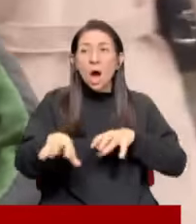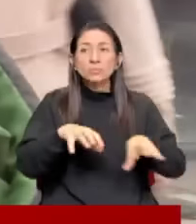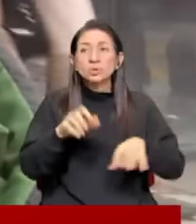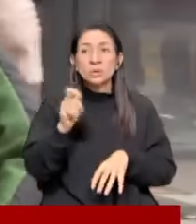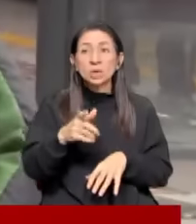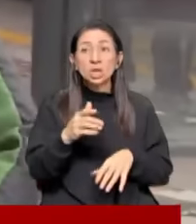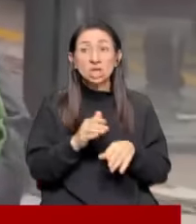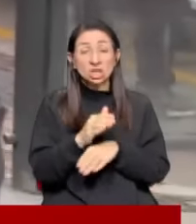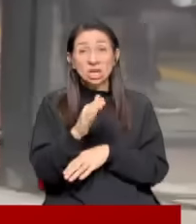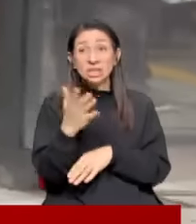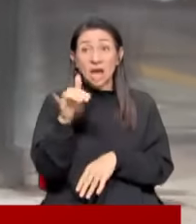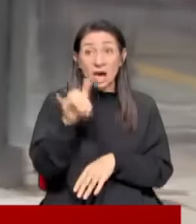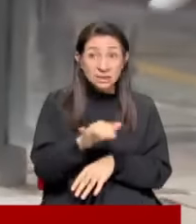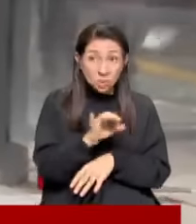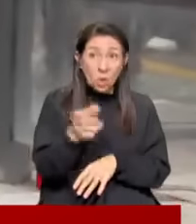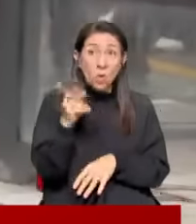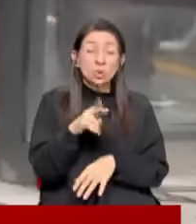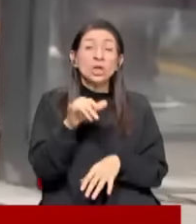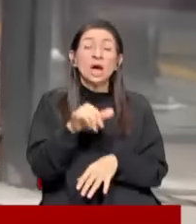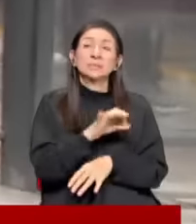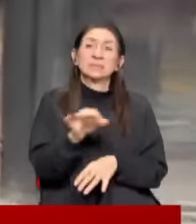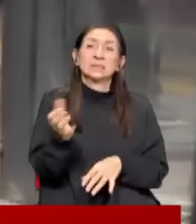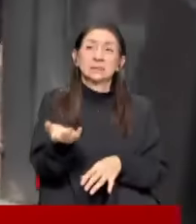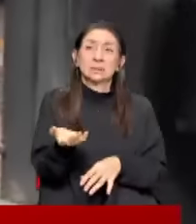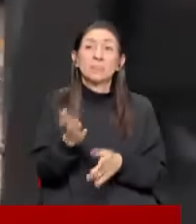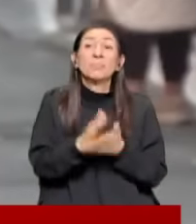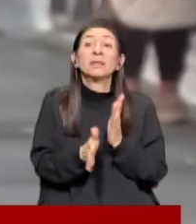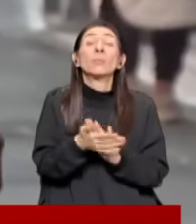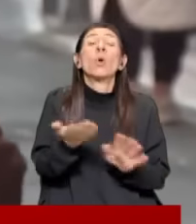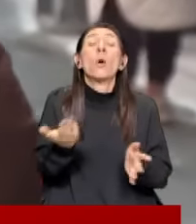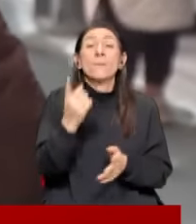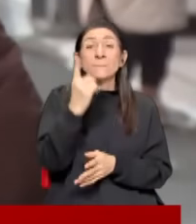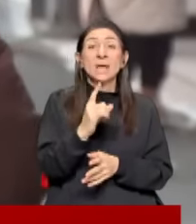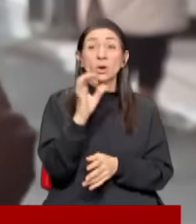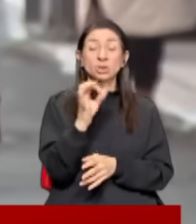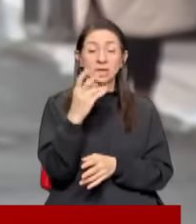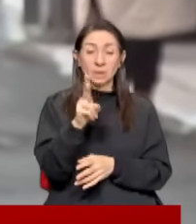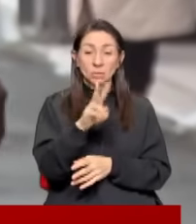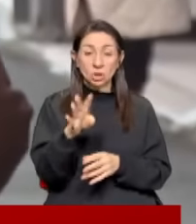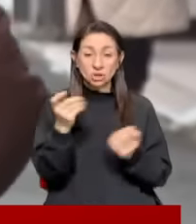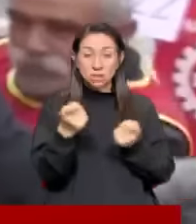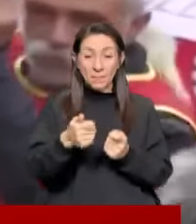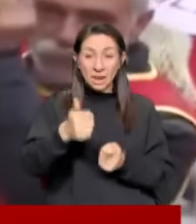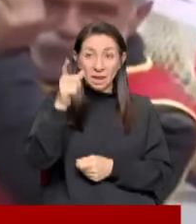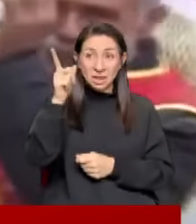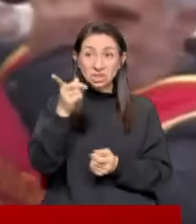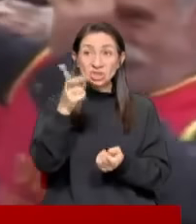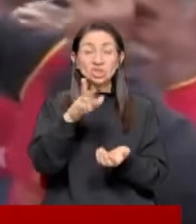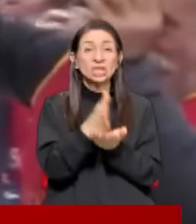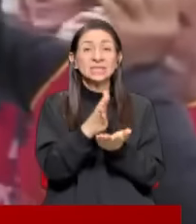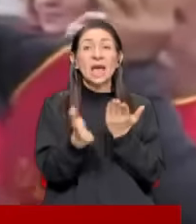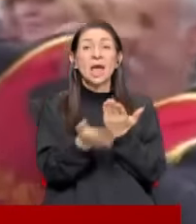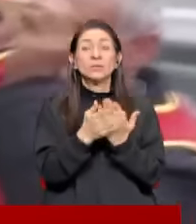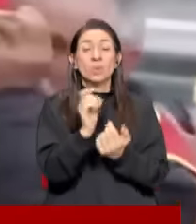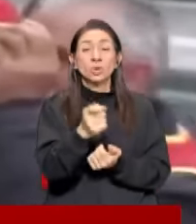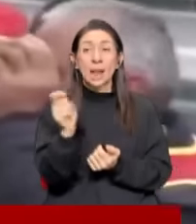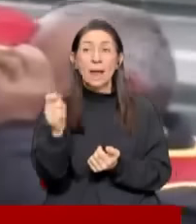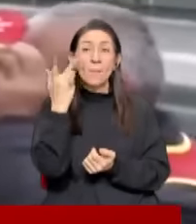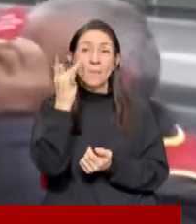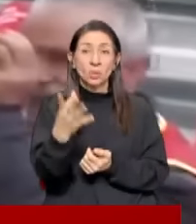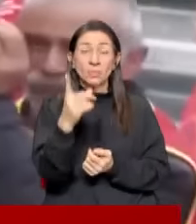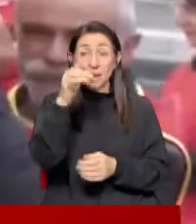yapıyor? Yaşarken de haksızlık, ölünce de haksızlık. Bitmiyor. 1 Ocak 2024 itibariyle Çalışma Bakanlığı'nın cenaze yardımı ödenekleri de belli